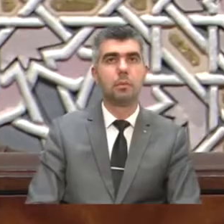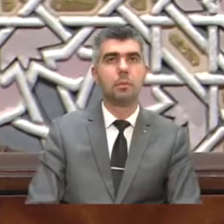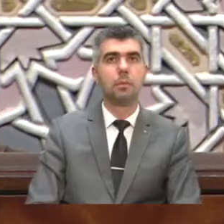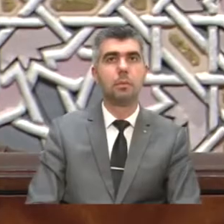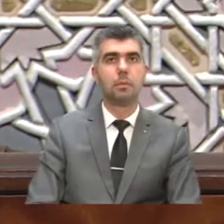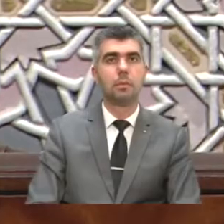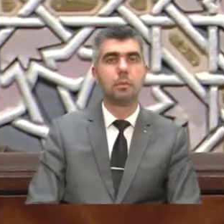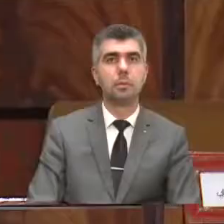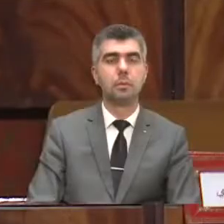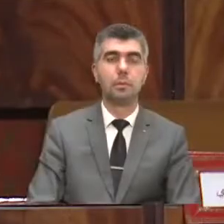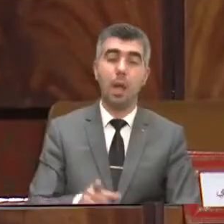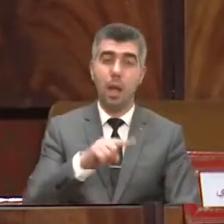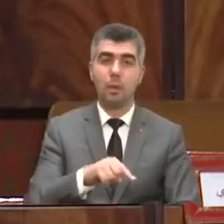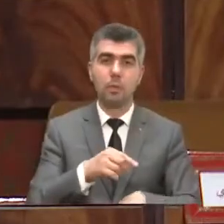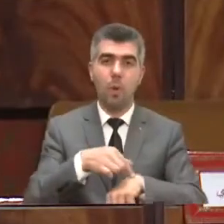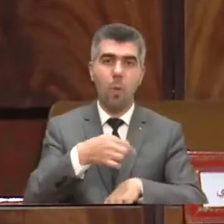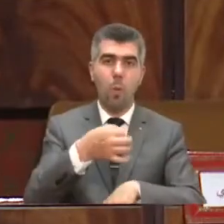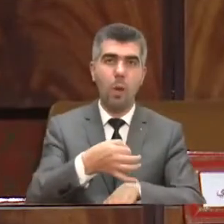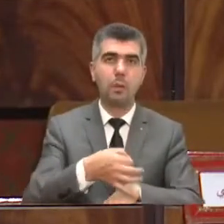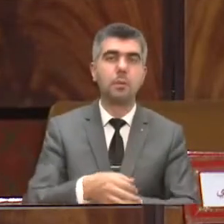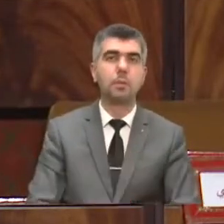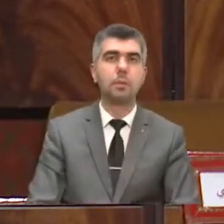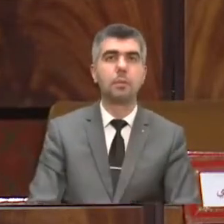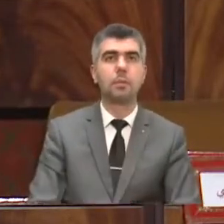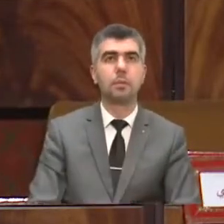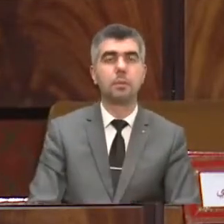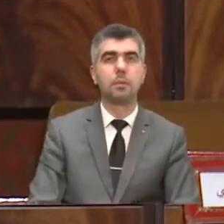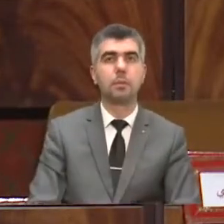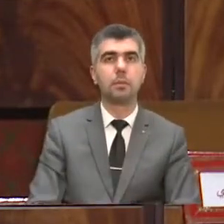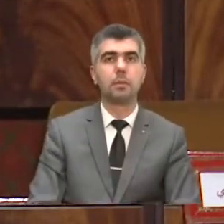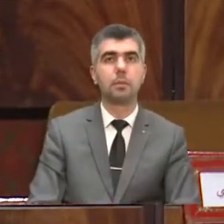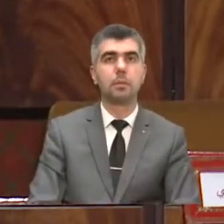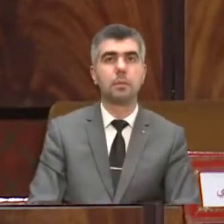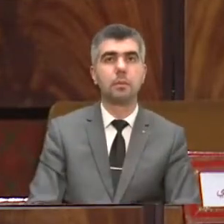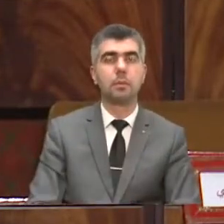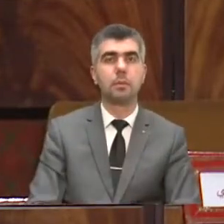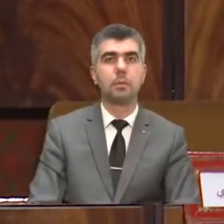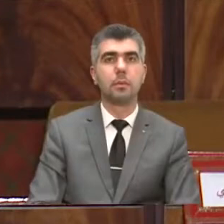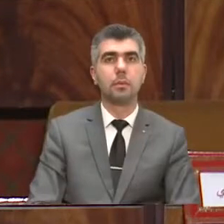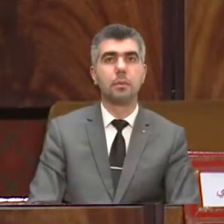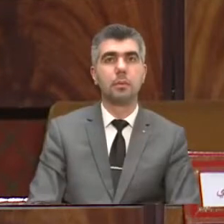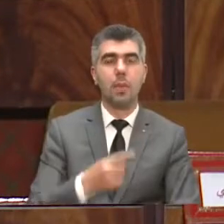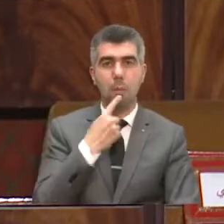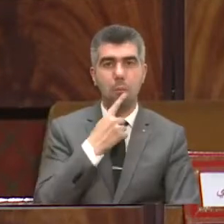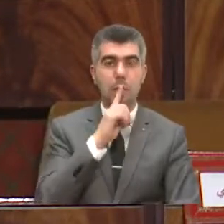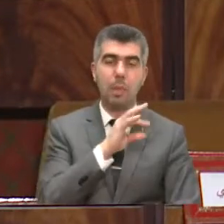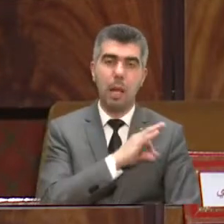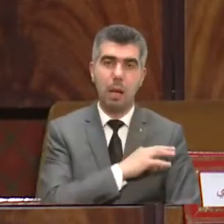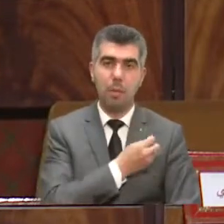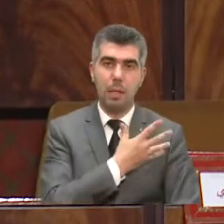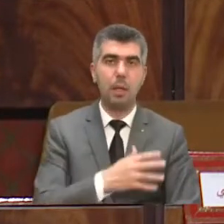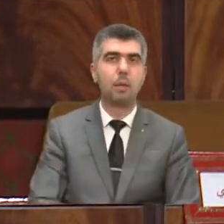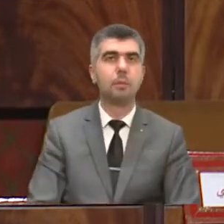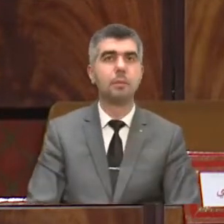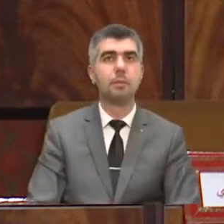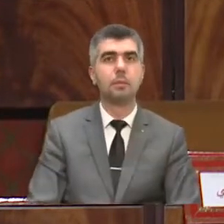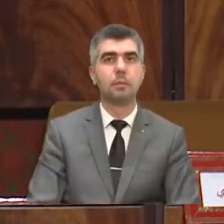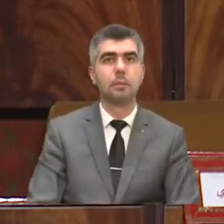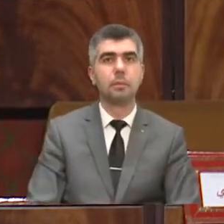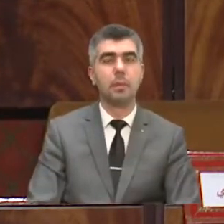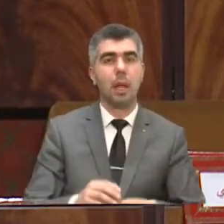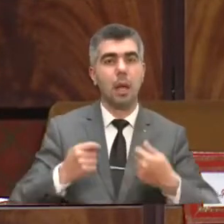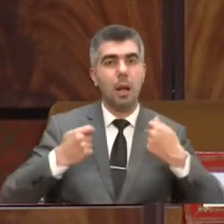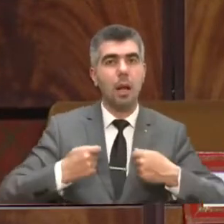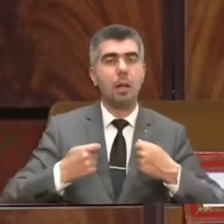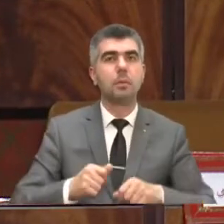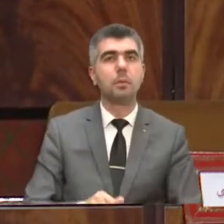عاود توقيت السيد الرئيس، اعاده التوقيت مازال ما بداش. بسم الله الرحمن الرحيم. السيد